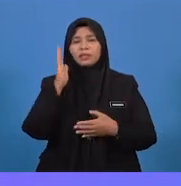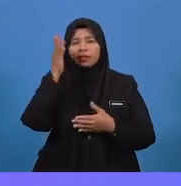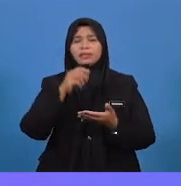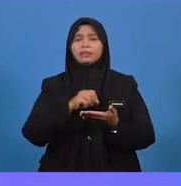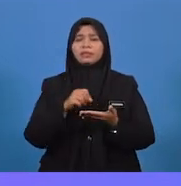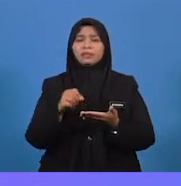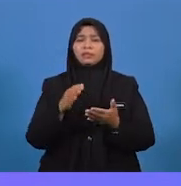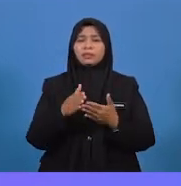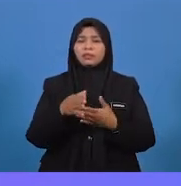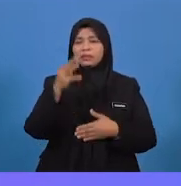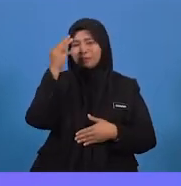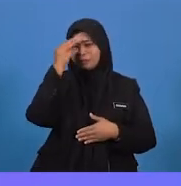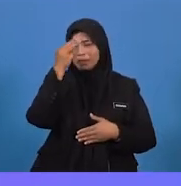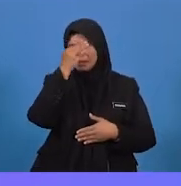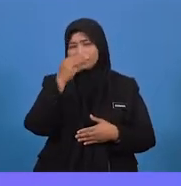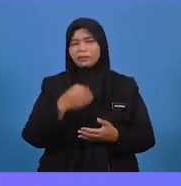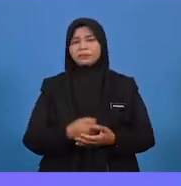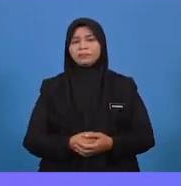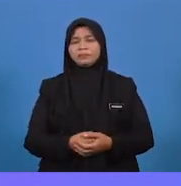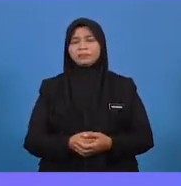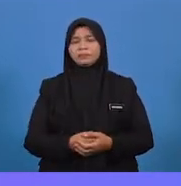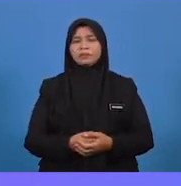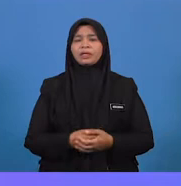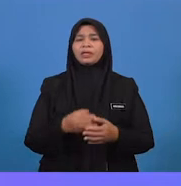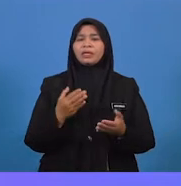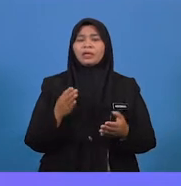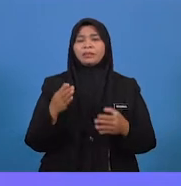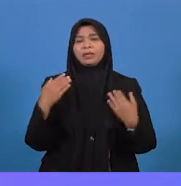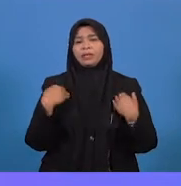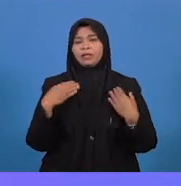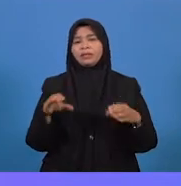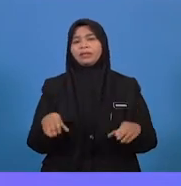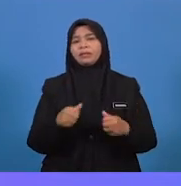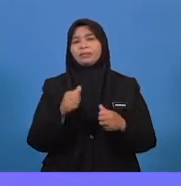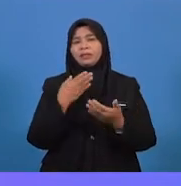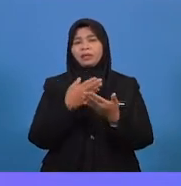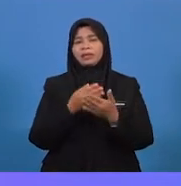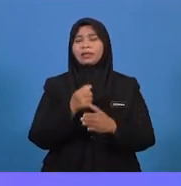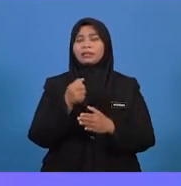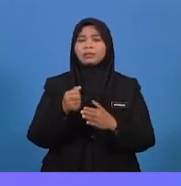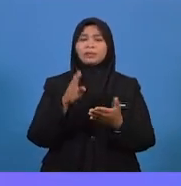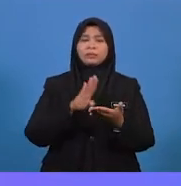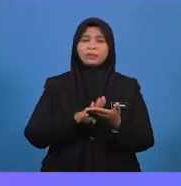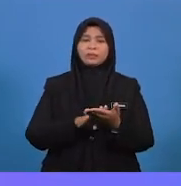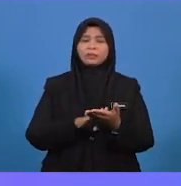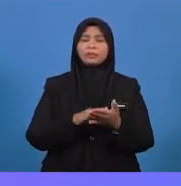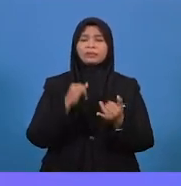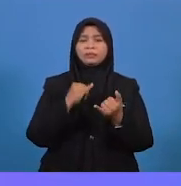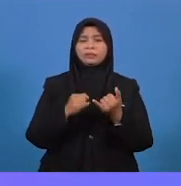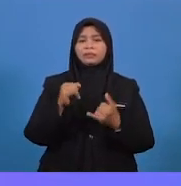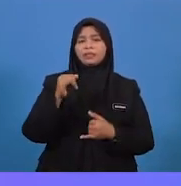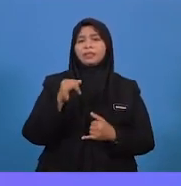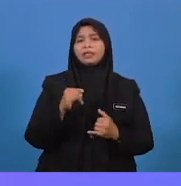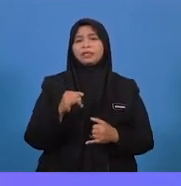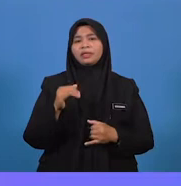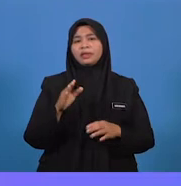dilakukan akan dicatat oleh malaikat sama ada amalan baik, apatah lagi amalan buruk. Hikmah yang